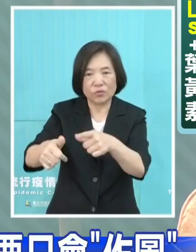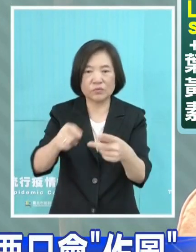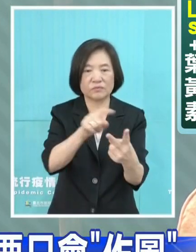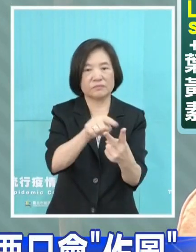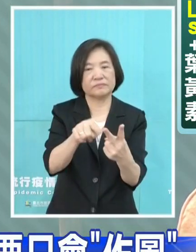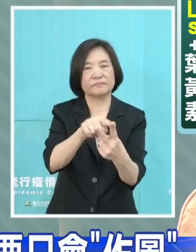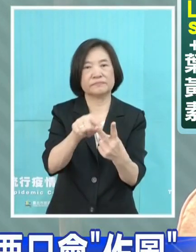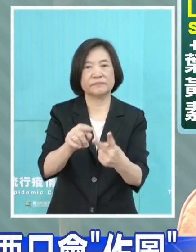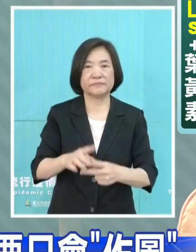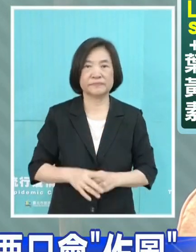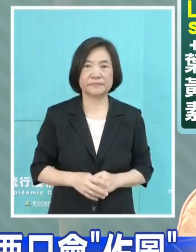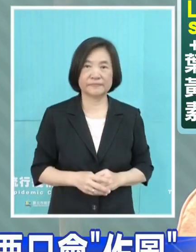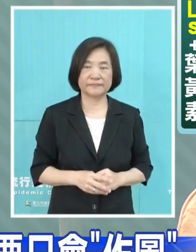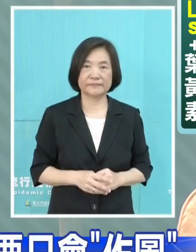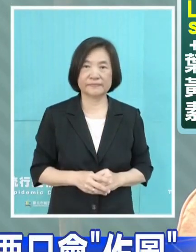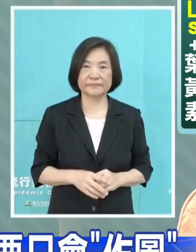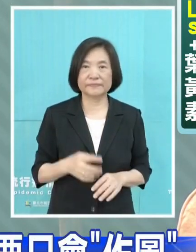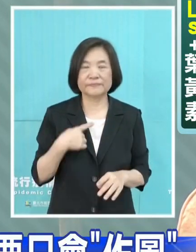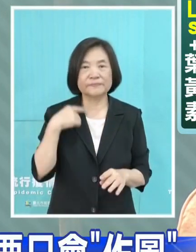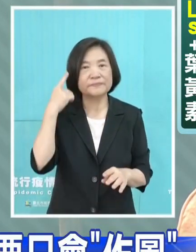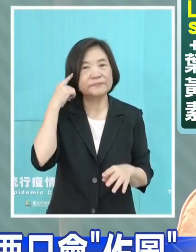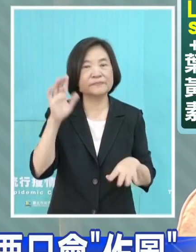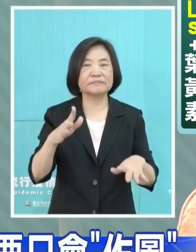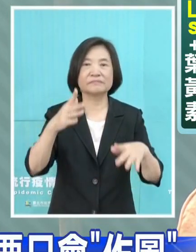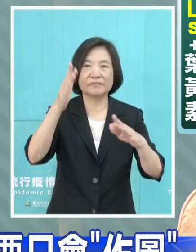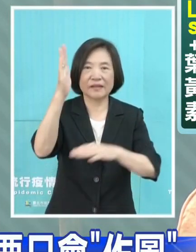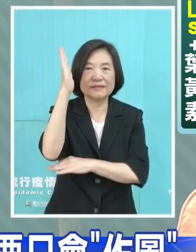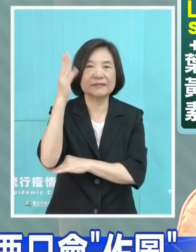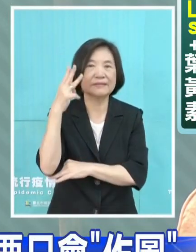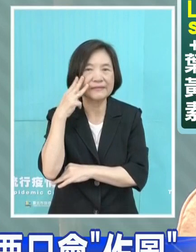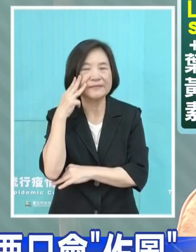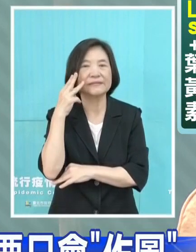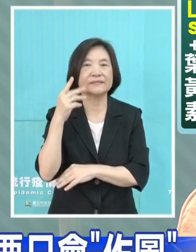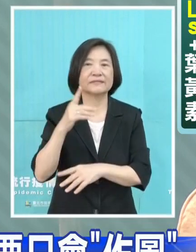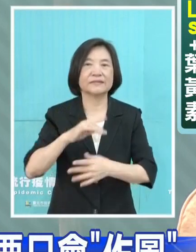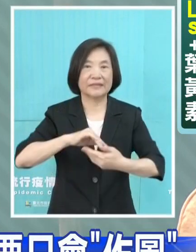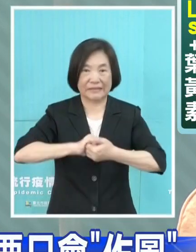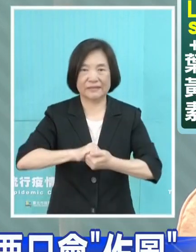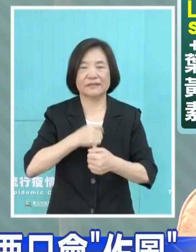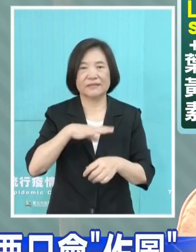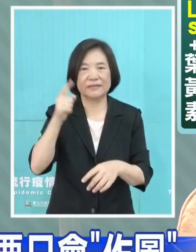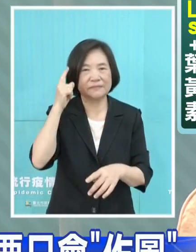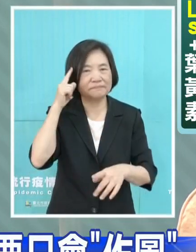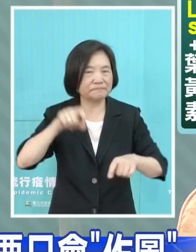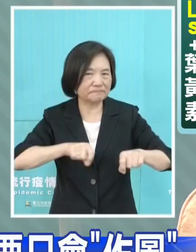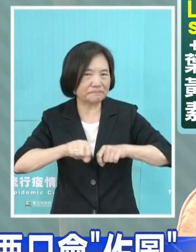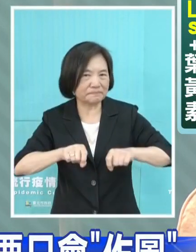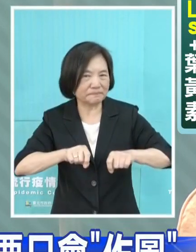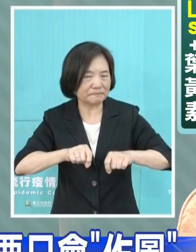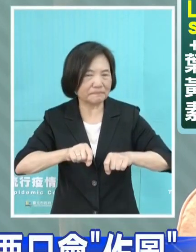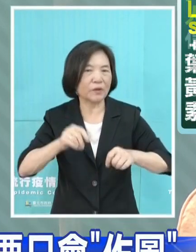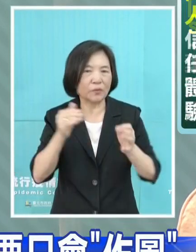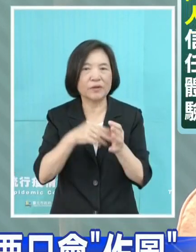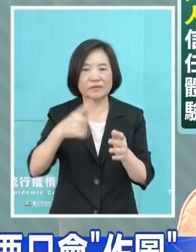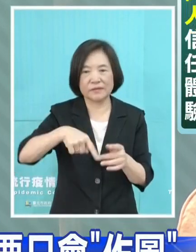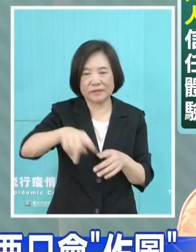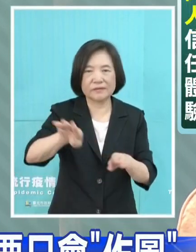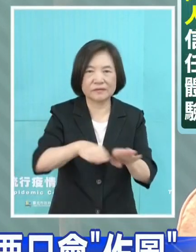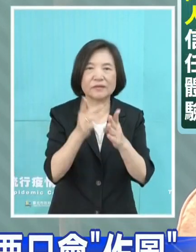困。我倒觉得这样哦，政治还是要想好再去做事。你现在哦，那